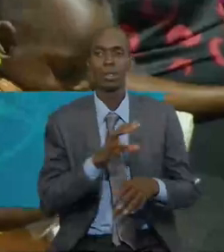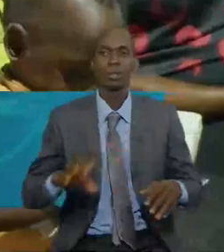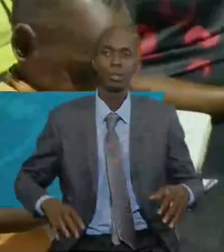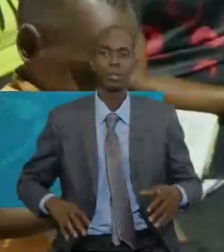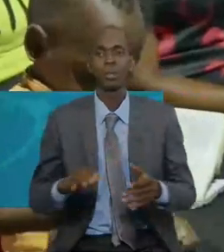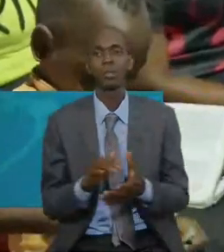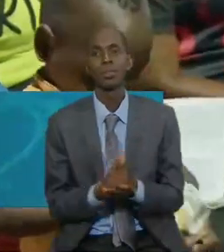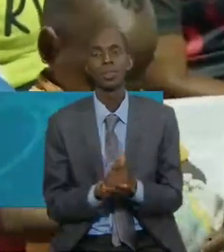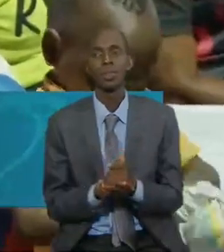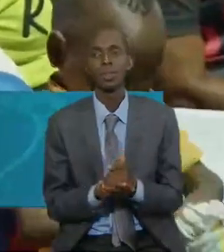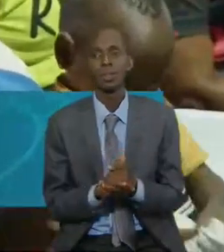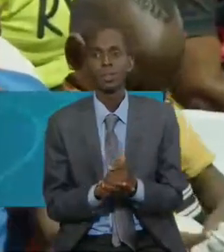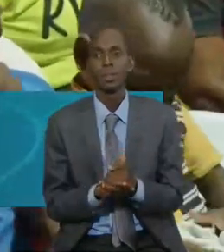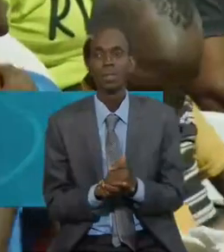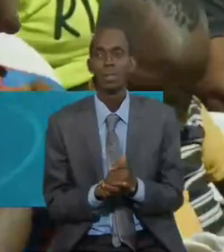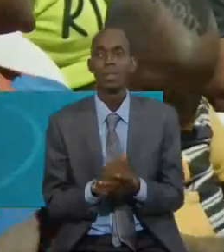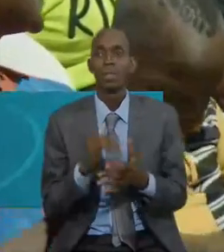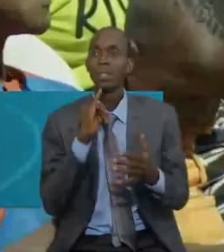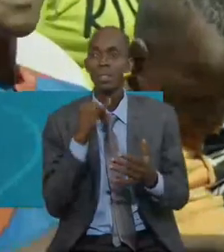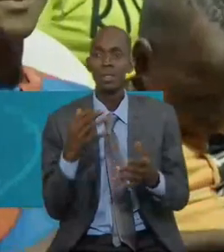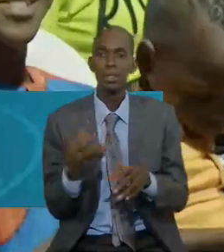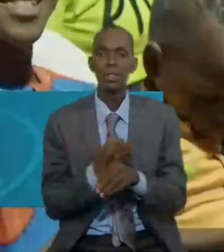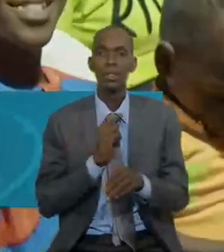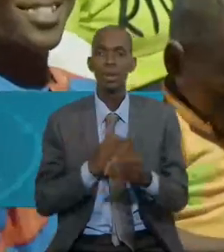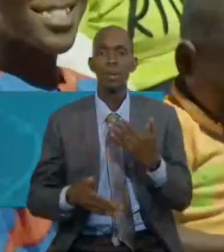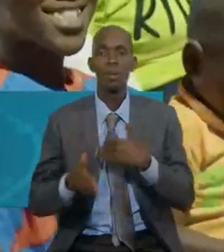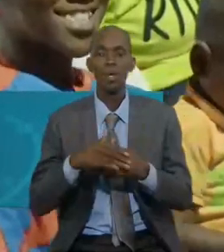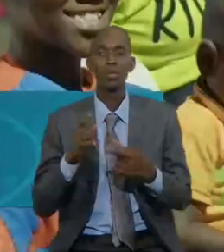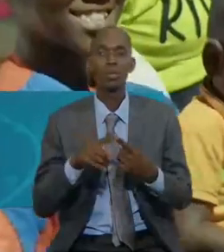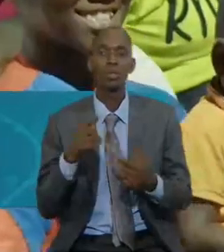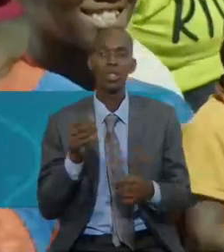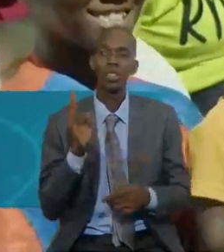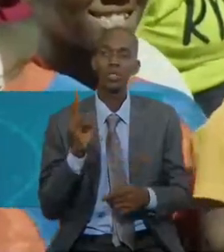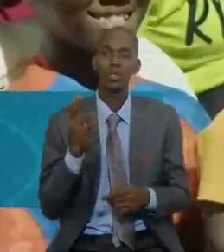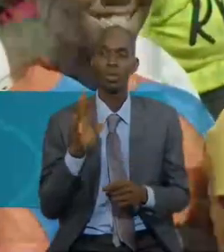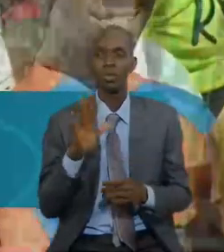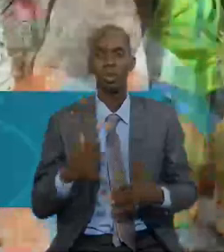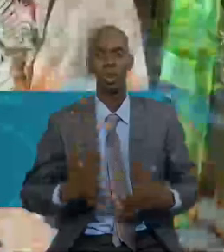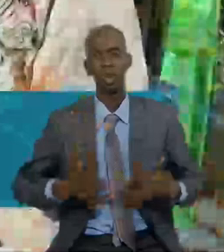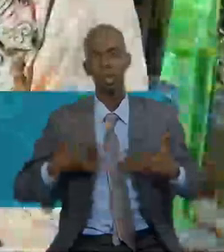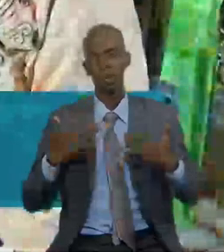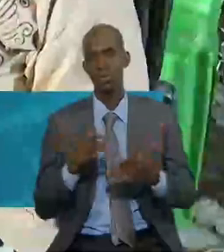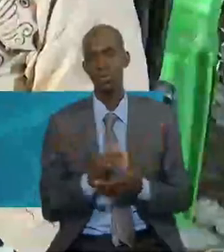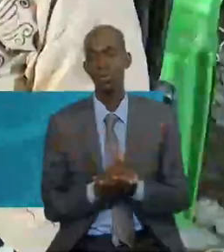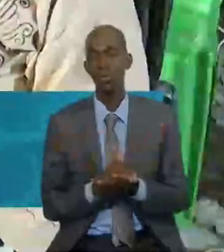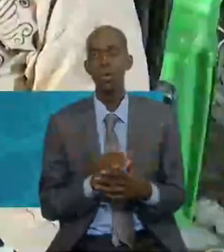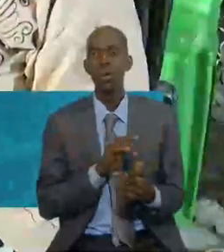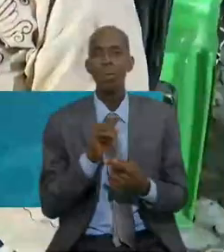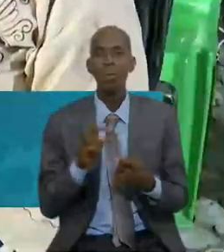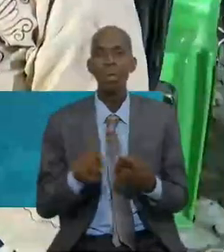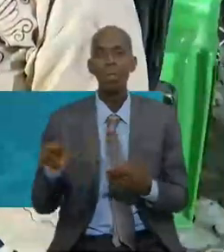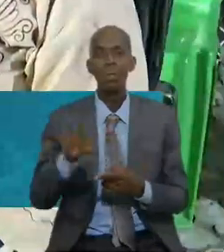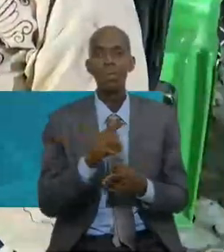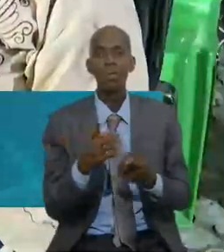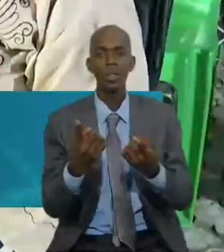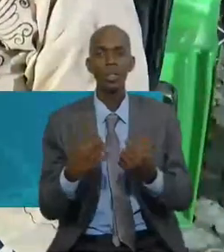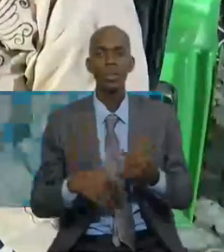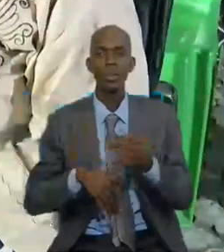souvenez vous que vous étiez en ce temps là sans Christ et nous ramène à l'histoire de notre